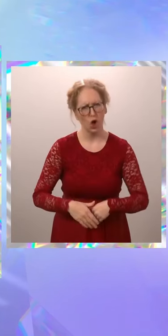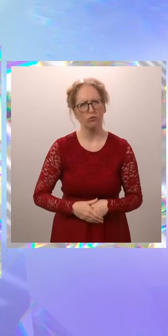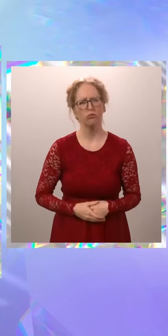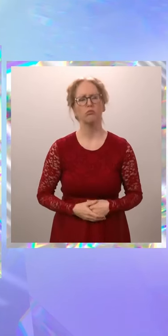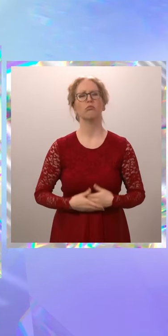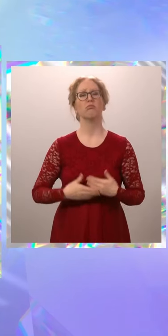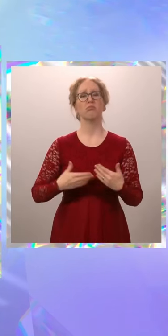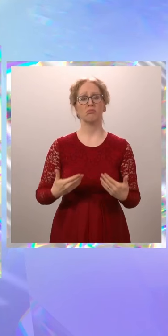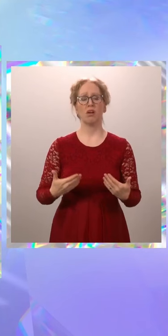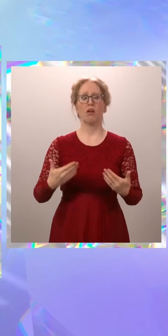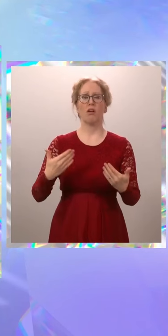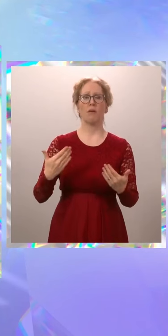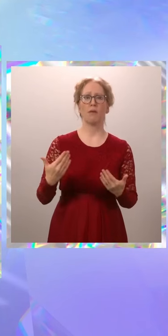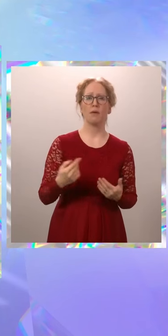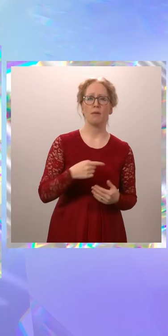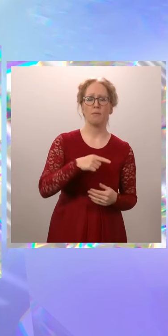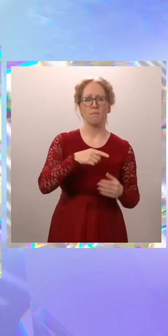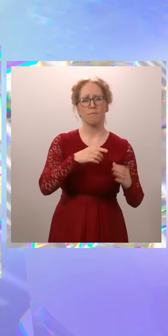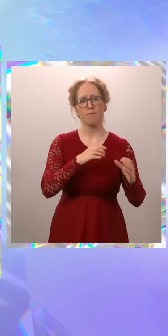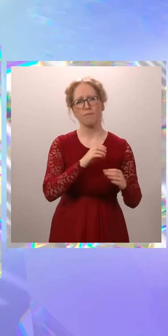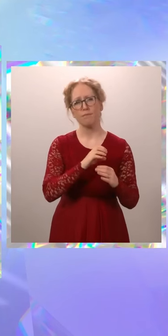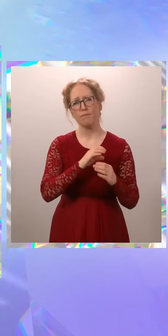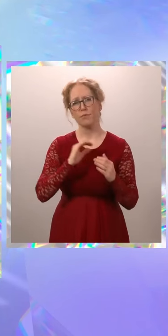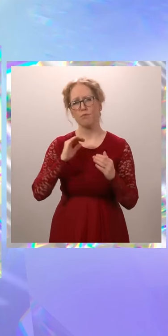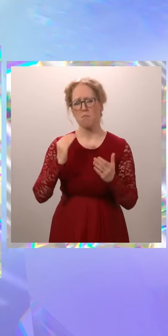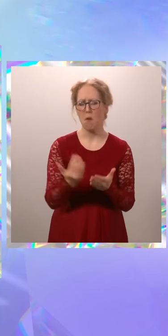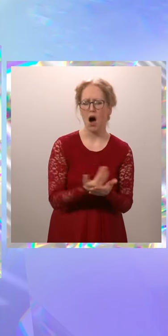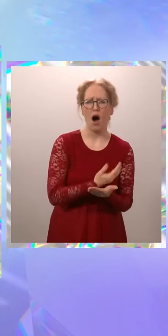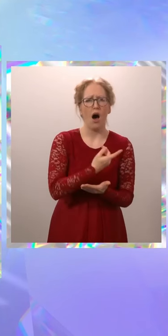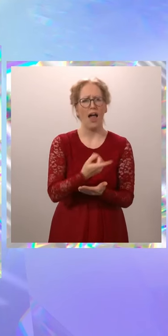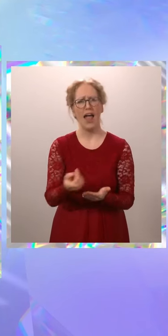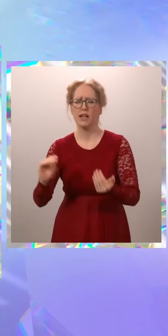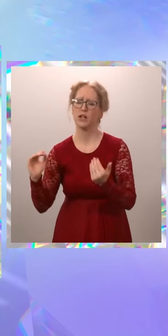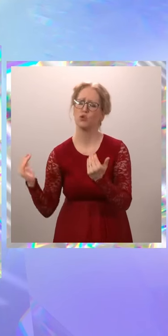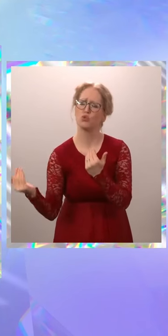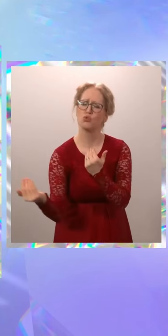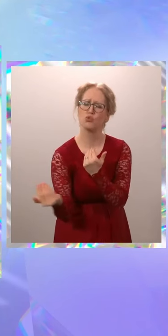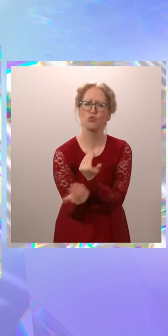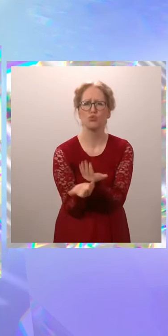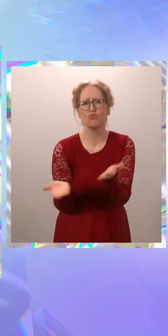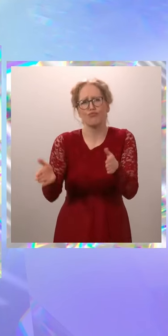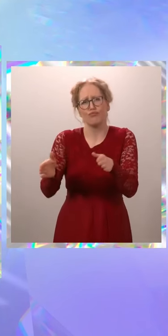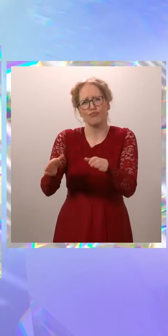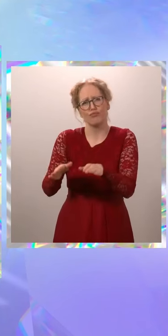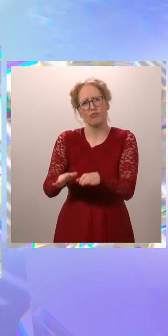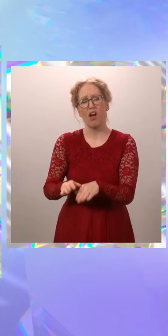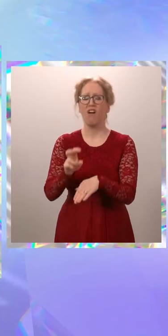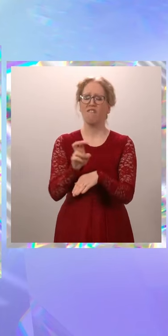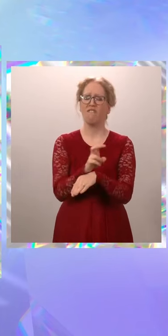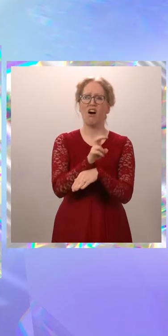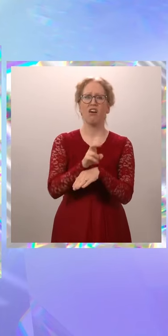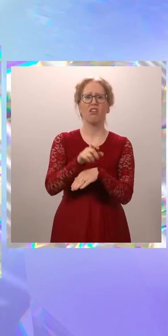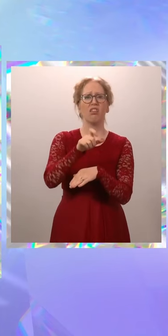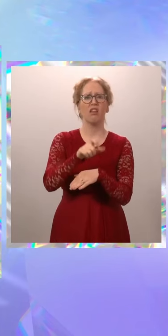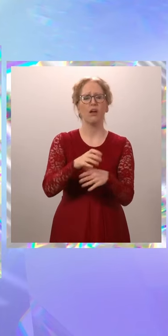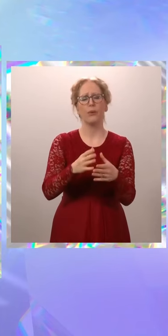Maa-äiti suojansa sulkee, vartija poissa jo on.